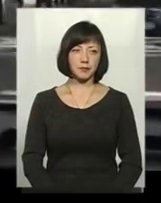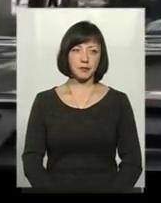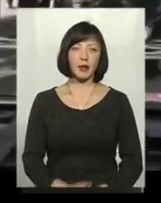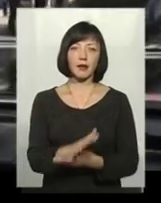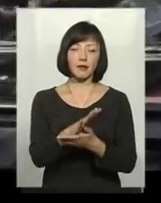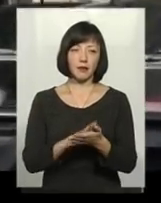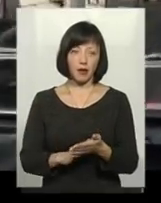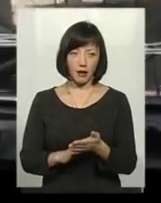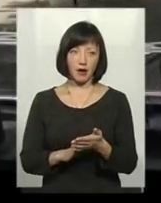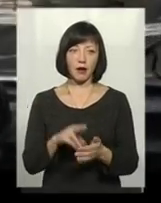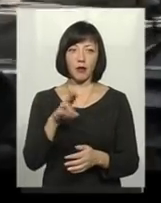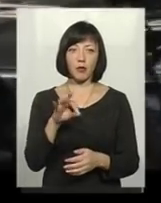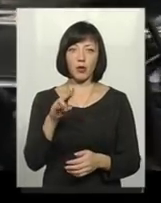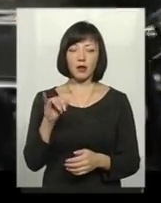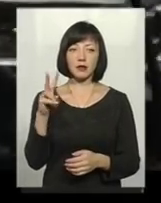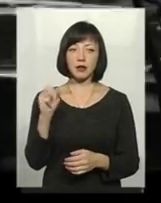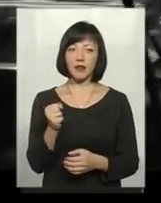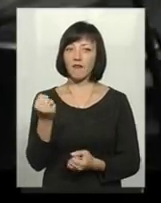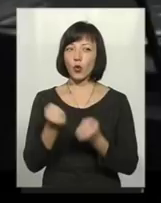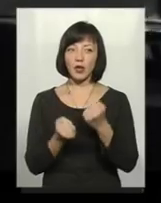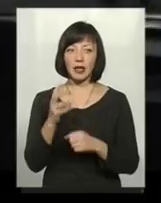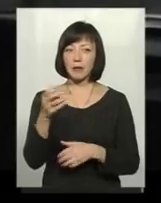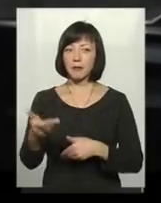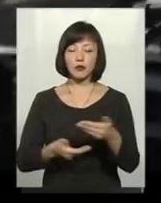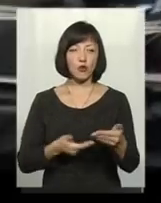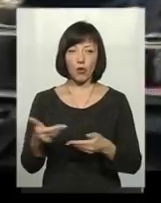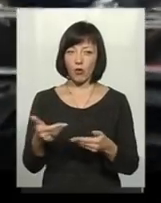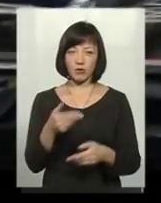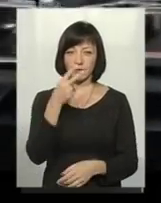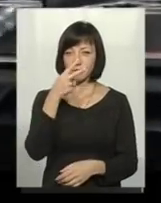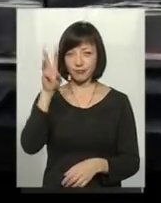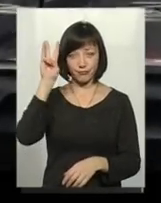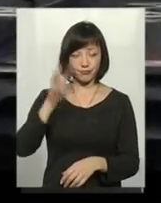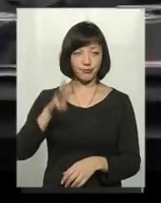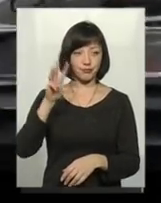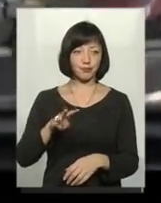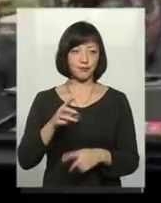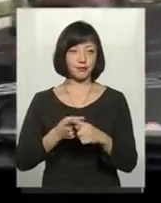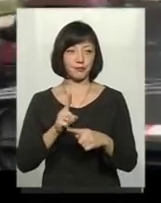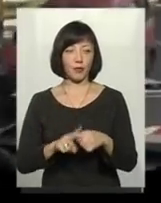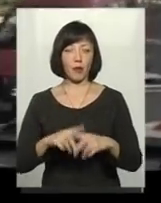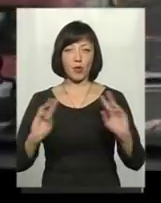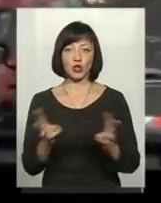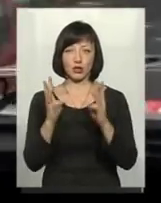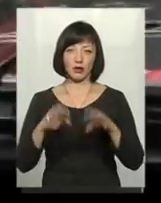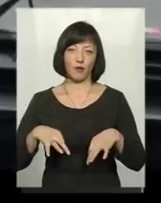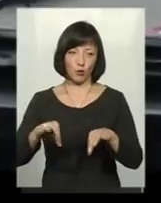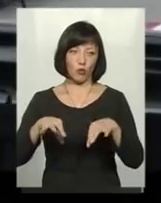Рухаємося далі. На Подільській ні водії, ні пішоходи не зважають на пожежний автомобіль.